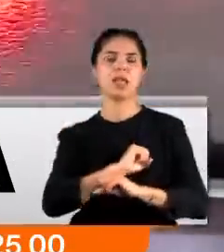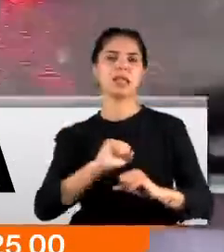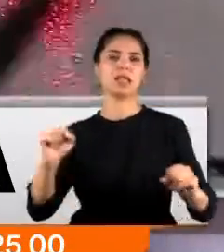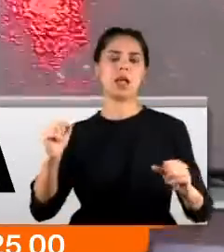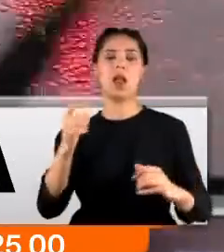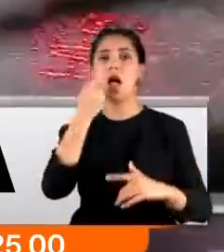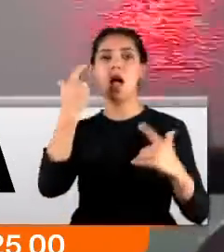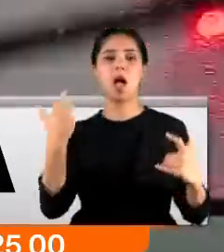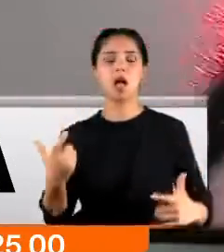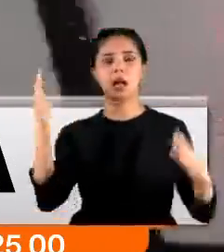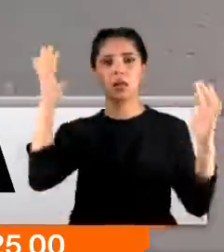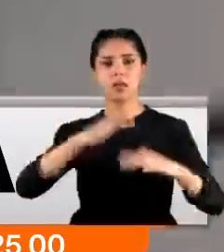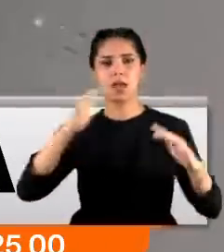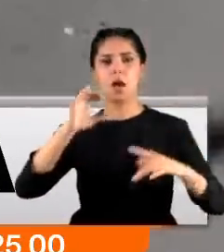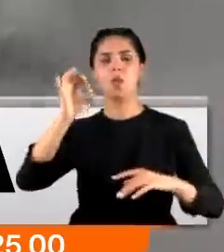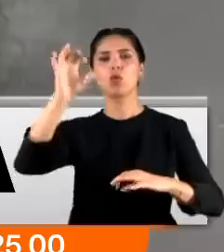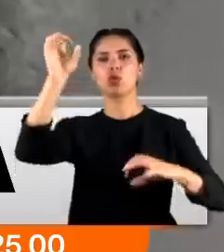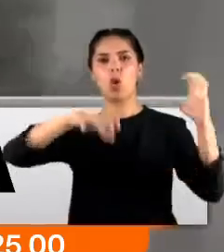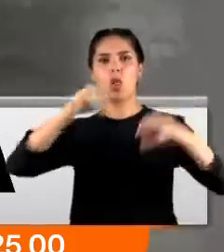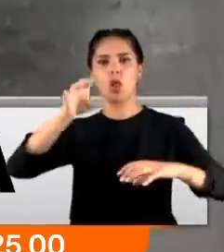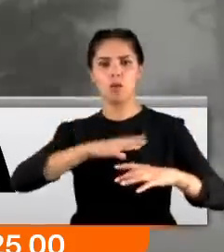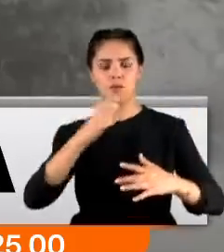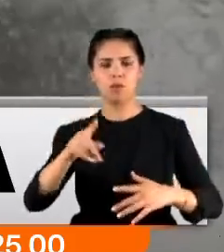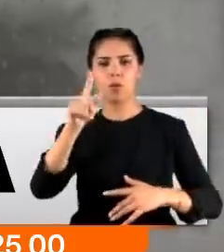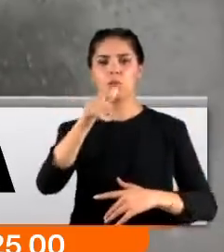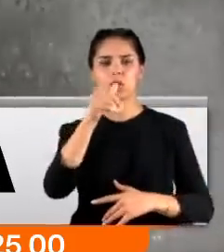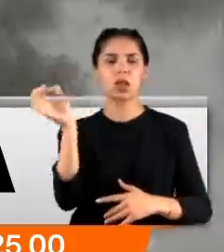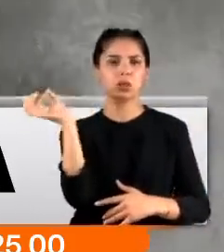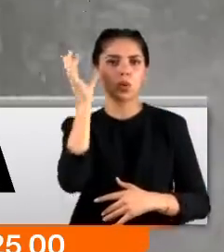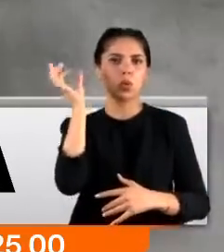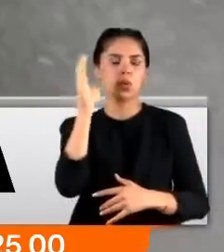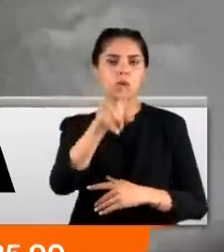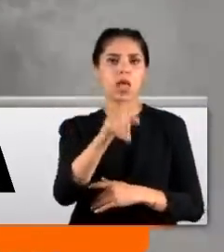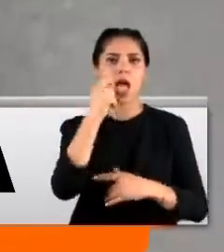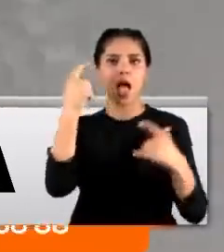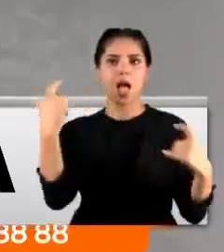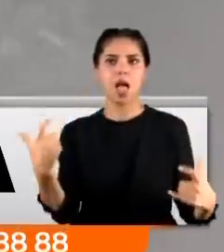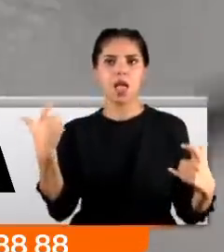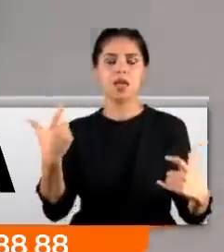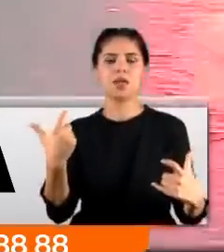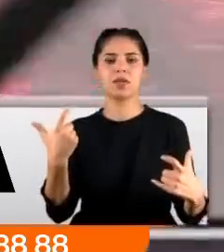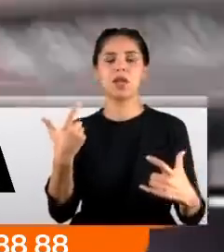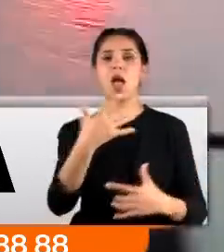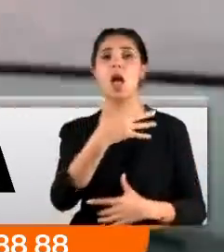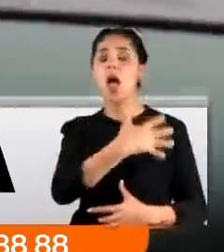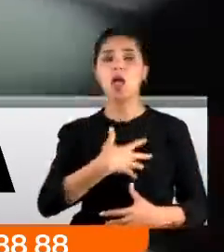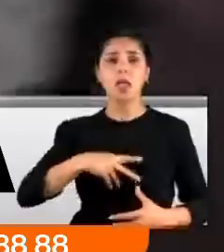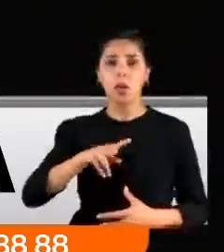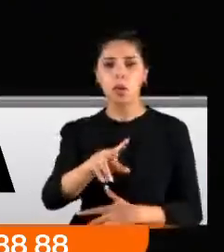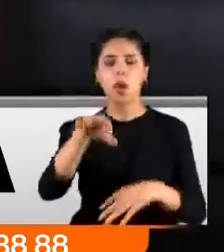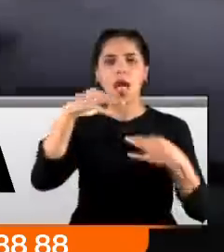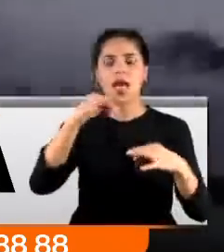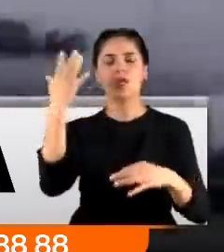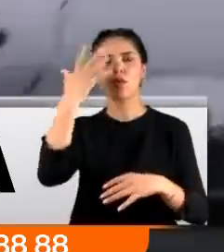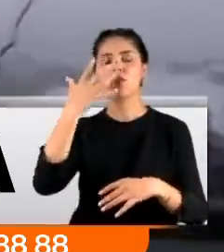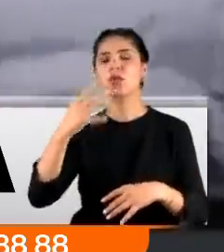başkent. Sağanak yağış doluya çevirdi ve şu an bu sesleri duyabiliyorsunuz. Ankara'nın ana arterlerinde Eskişehir,